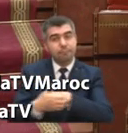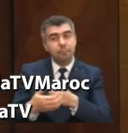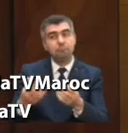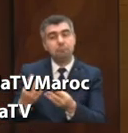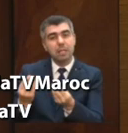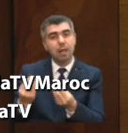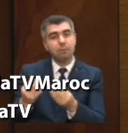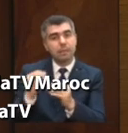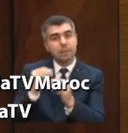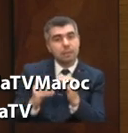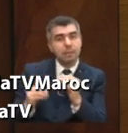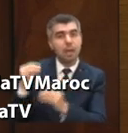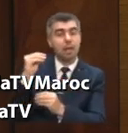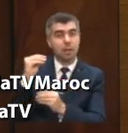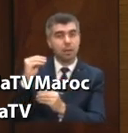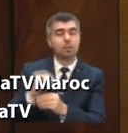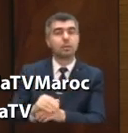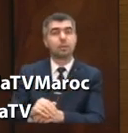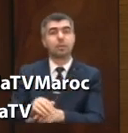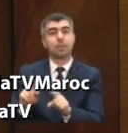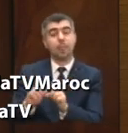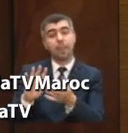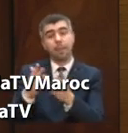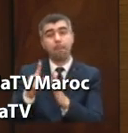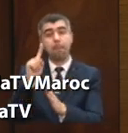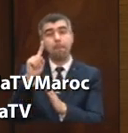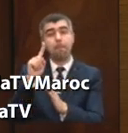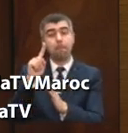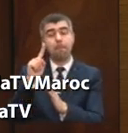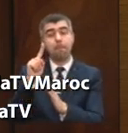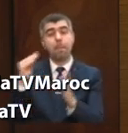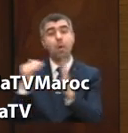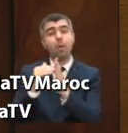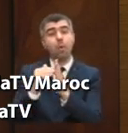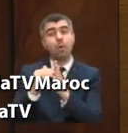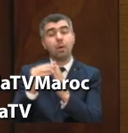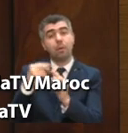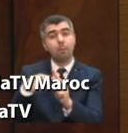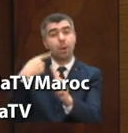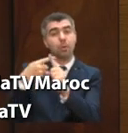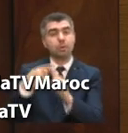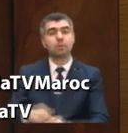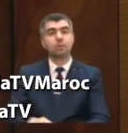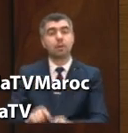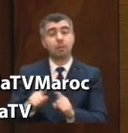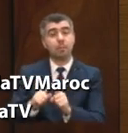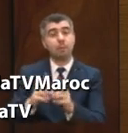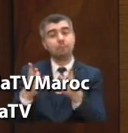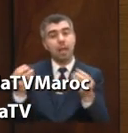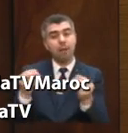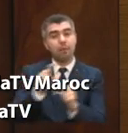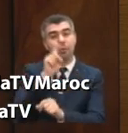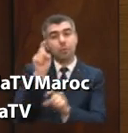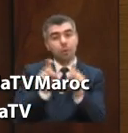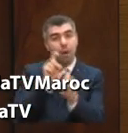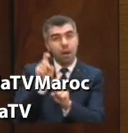المواطنين الذين يعيشون الهشاشة سيد الوزير اليوم يرتفع بحوالي 1,000,000 فرد إضافي. هذا ما يطرح العديد من الأسئلة حول مدى قدرة صندوق